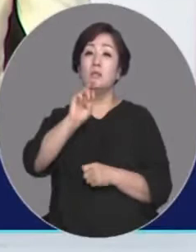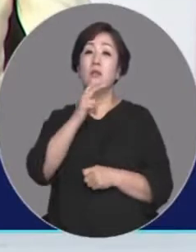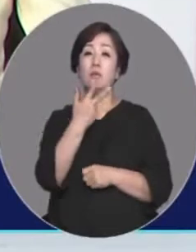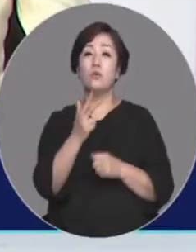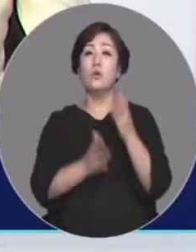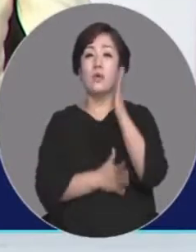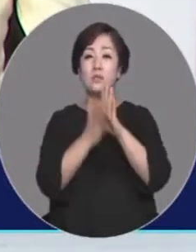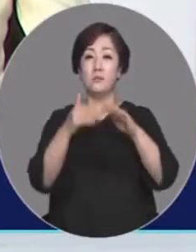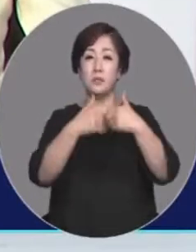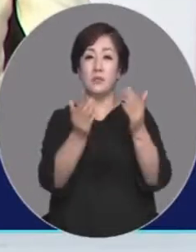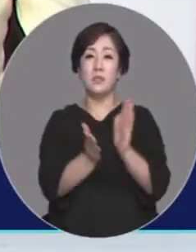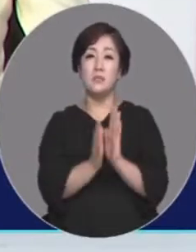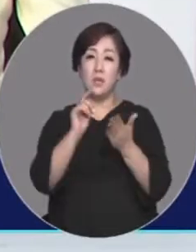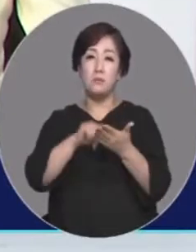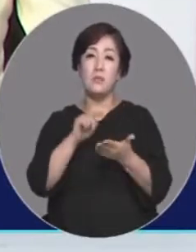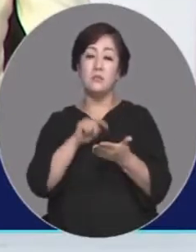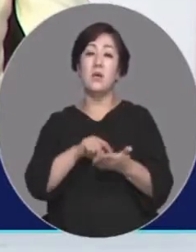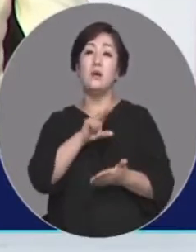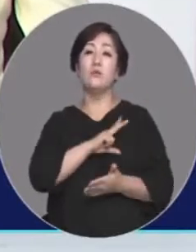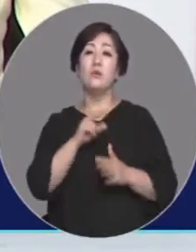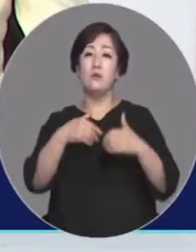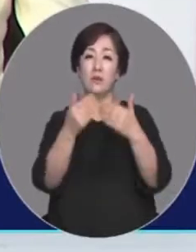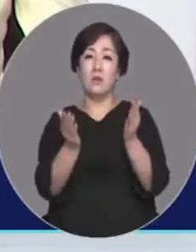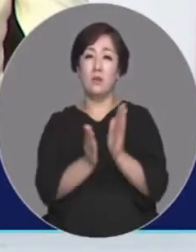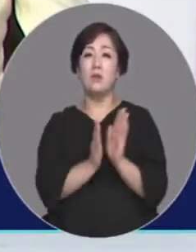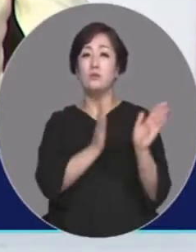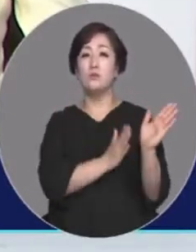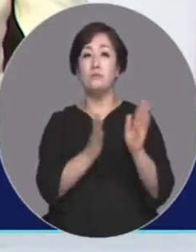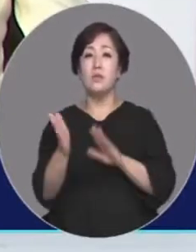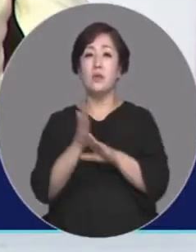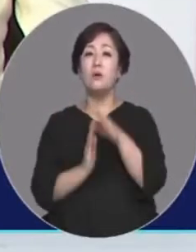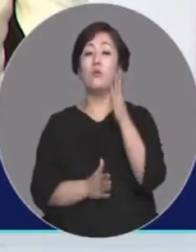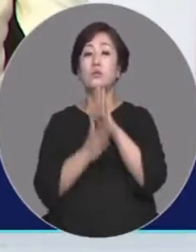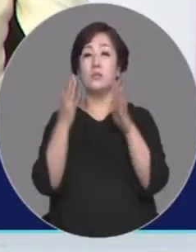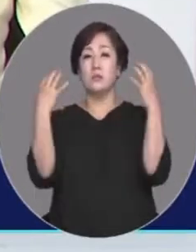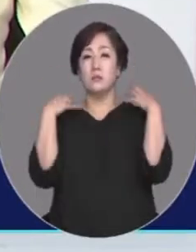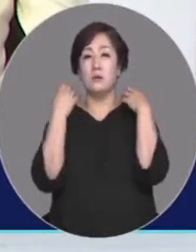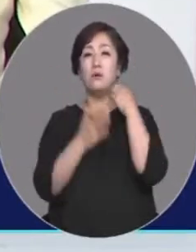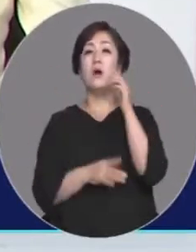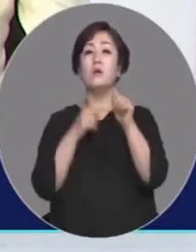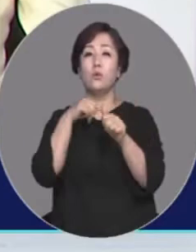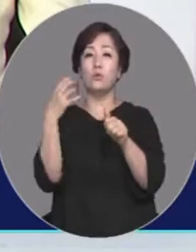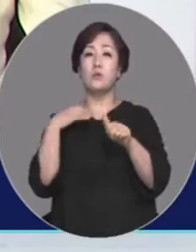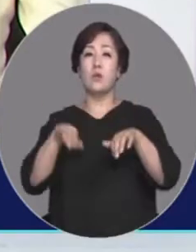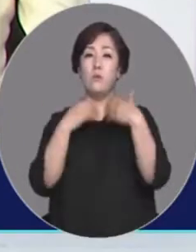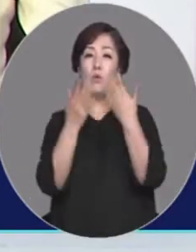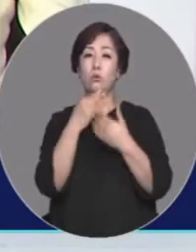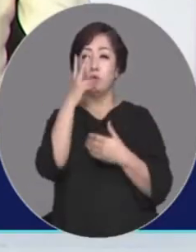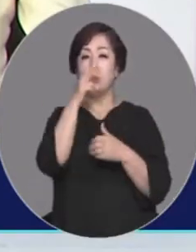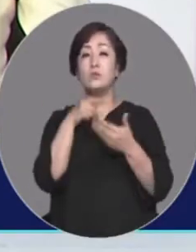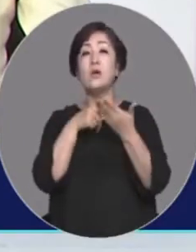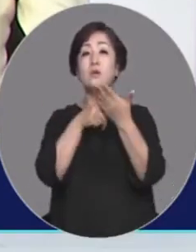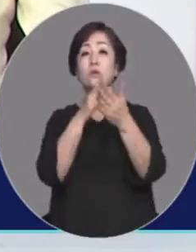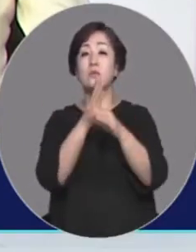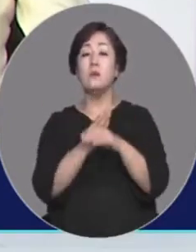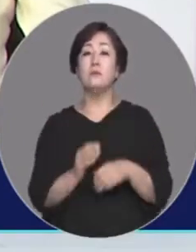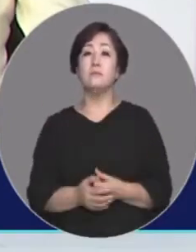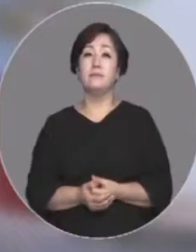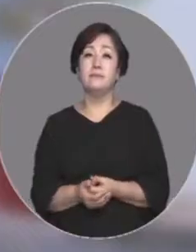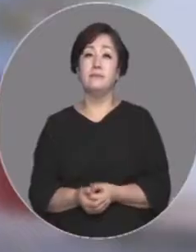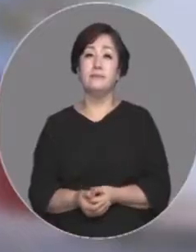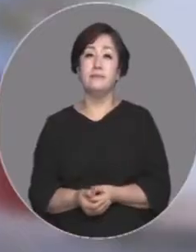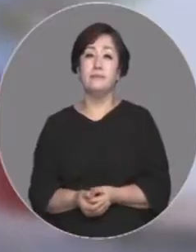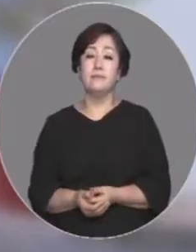시민단체들은 비상대책위원회를 구성하고 교육청과 울산시에 전수조사를 촉구했습니다. 배윤주 기자입니다.